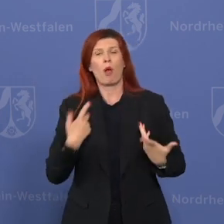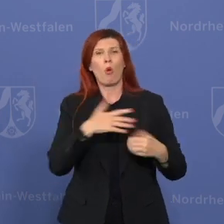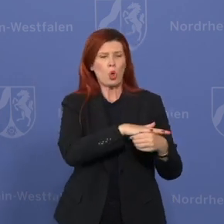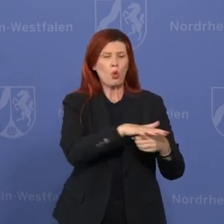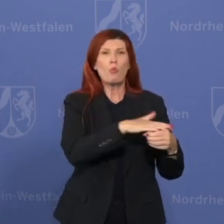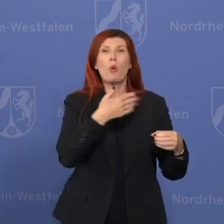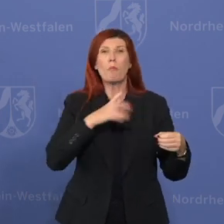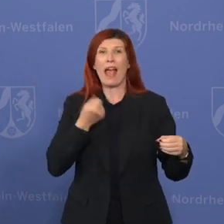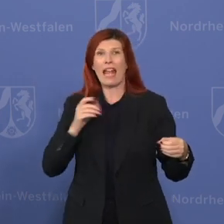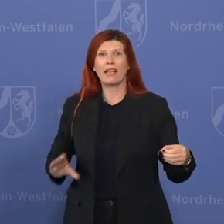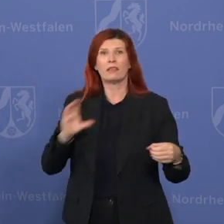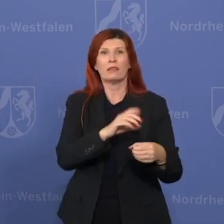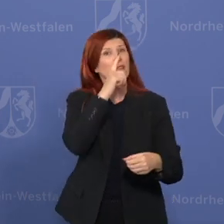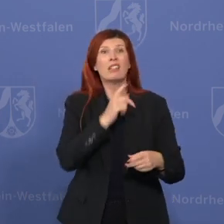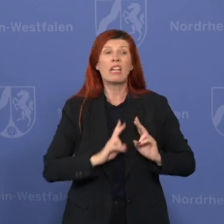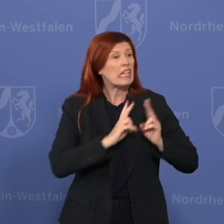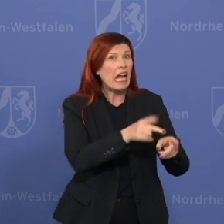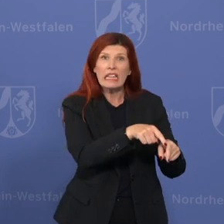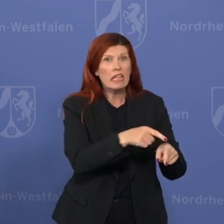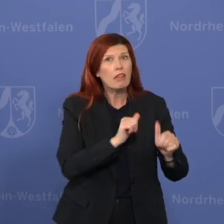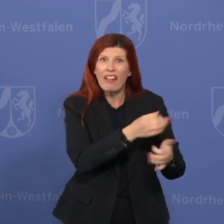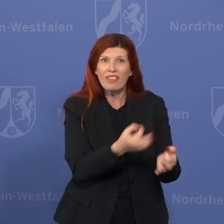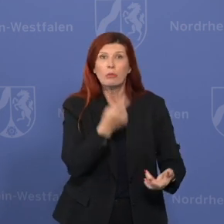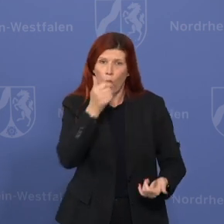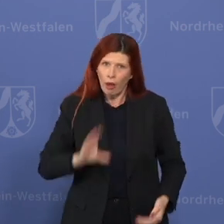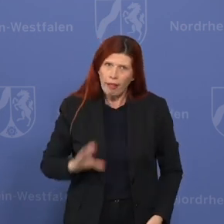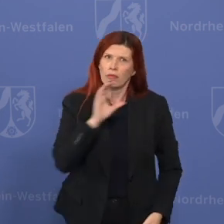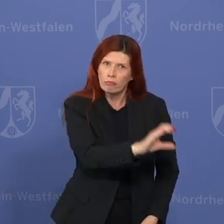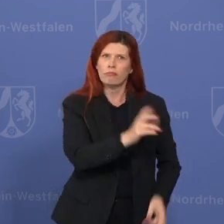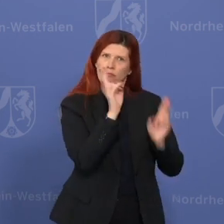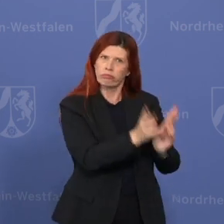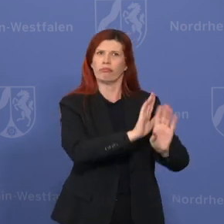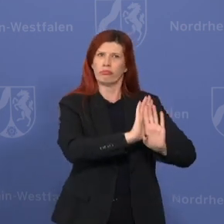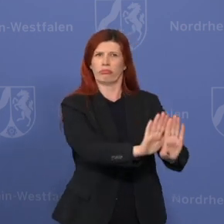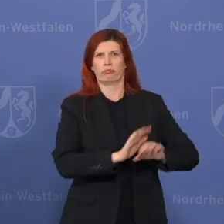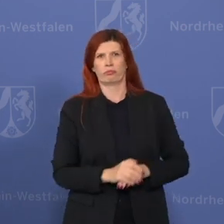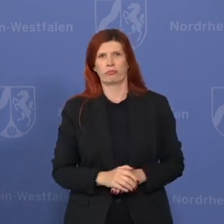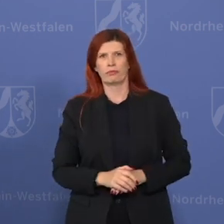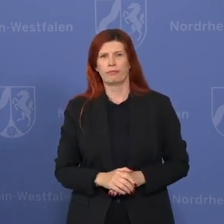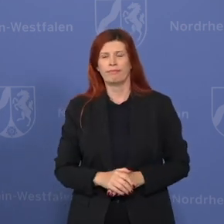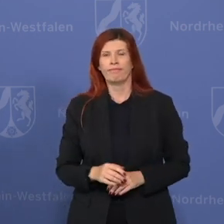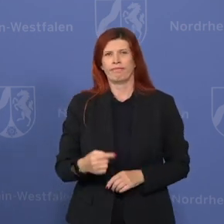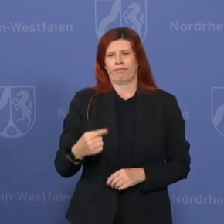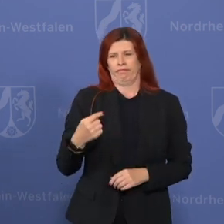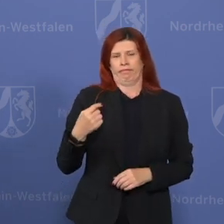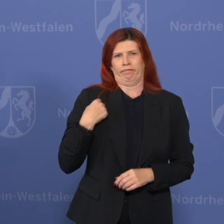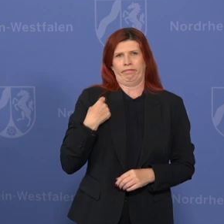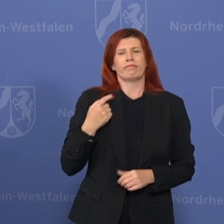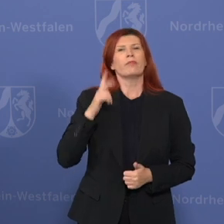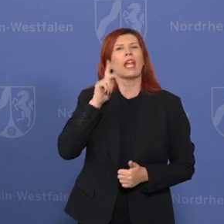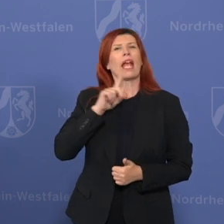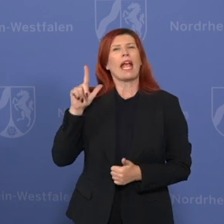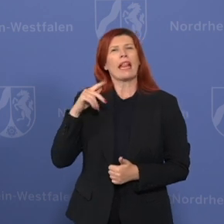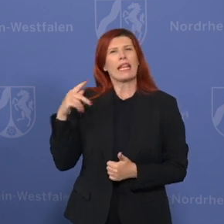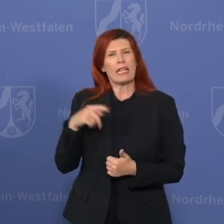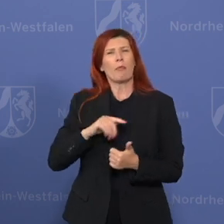unterstützen. Zu letzterem haben wir hier, vorige Woche war es, glaube ich, erst Herr Lienkämper, Frau Scharrenbach und